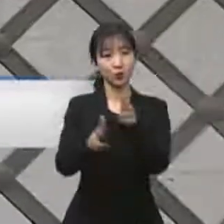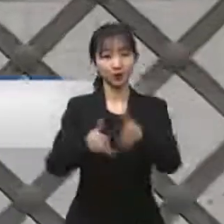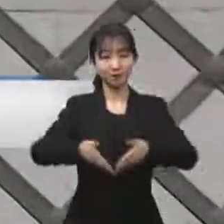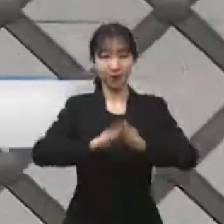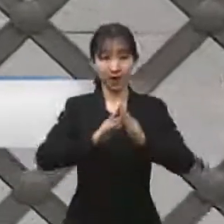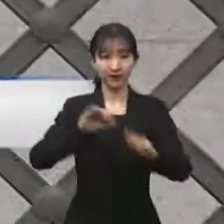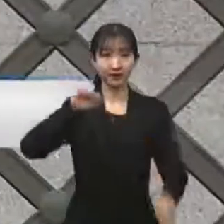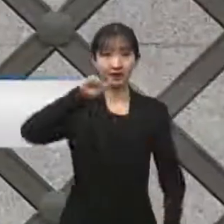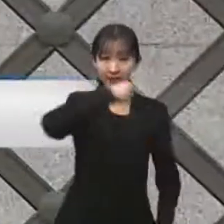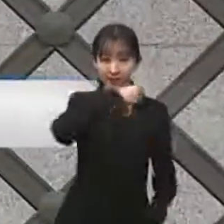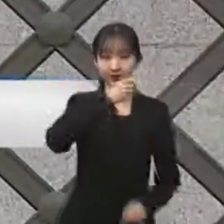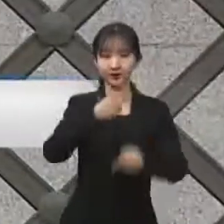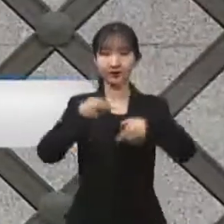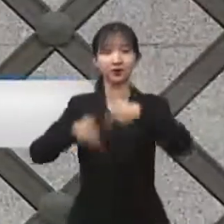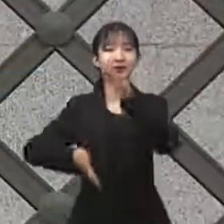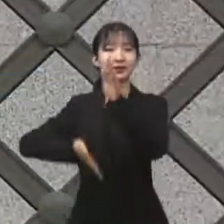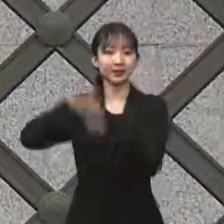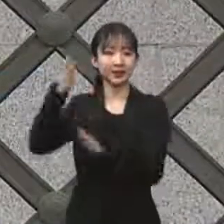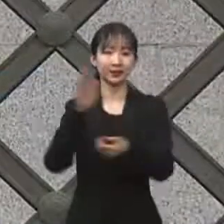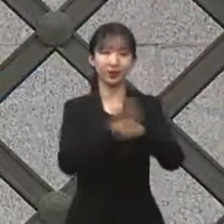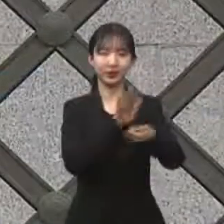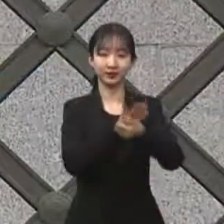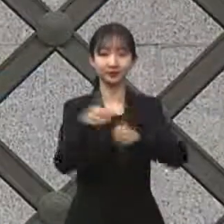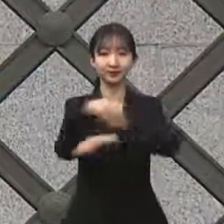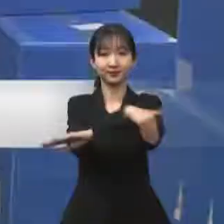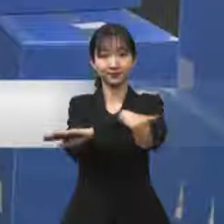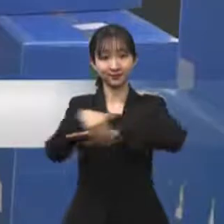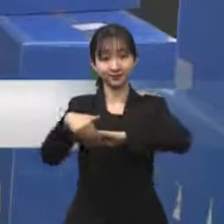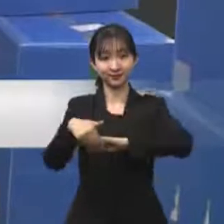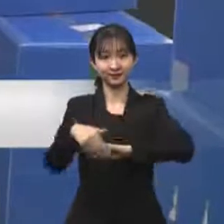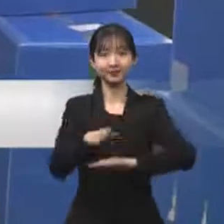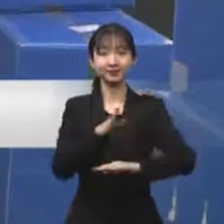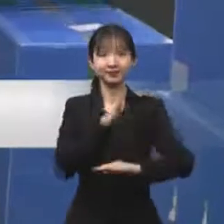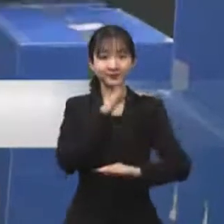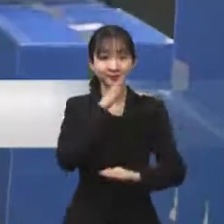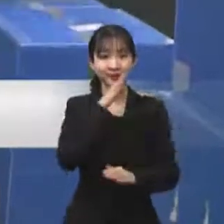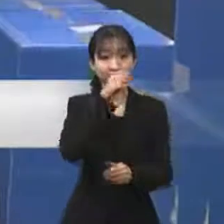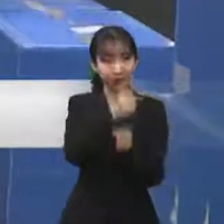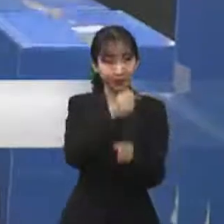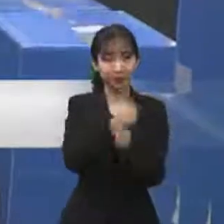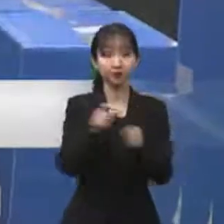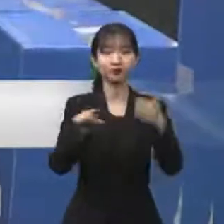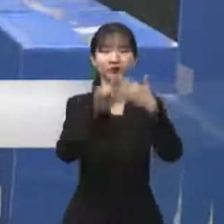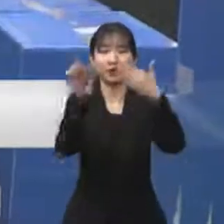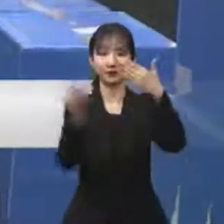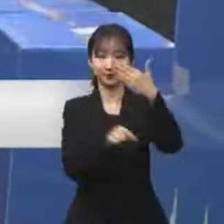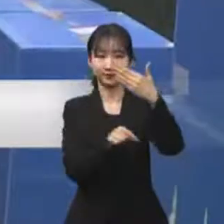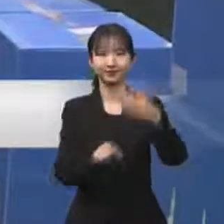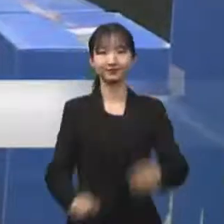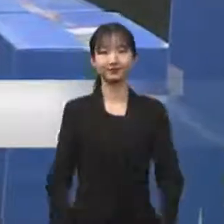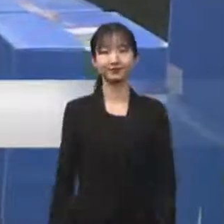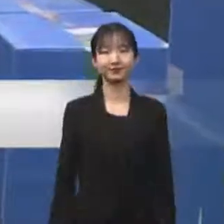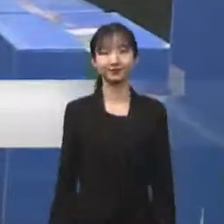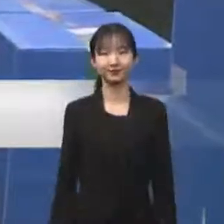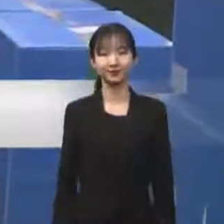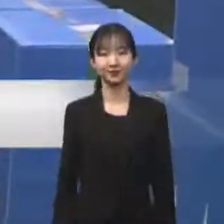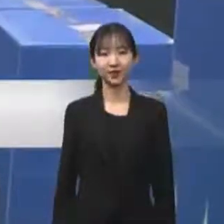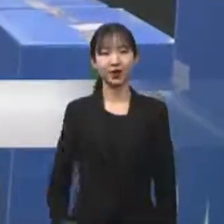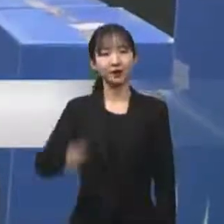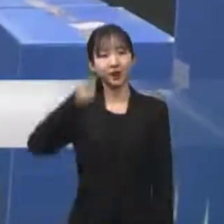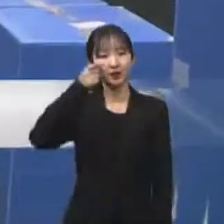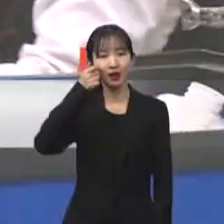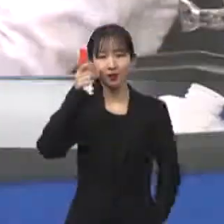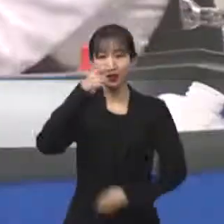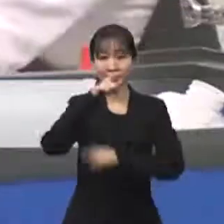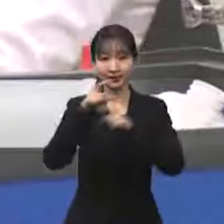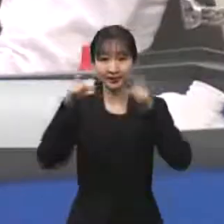예산은 인천시가 지원하기로 했습니다. 본격 생산은 9월부터 가능할 전망입니다. 구는 매달